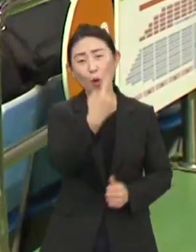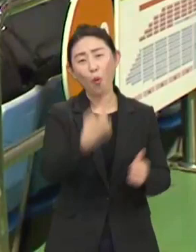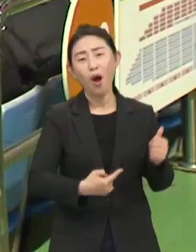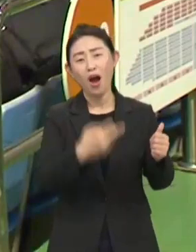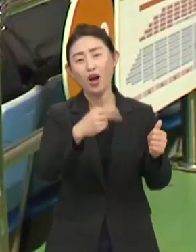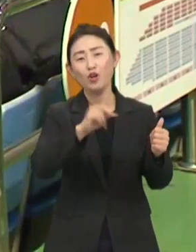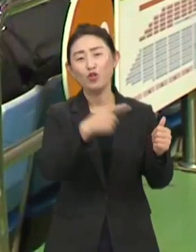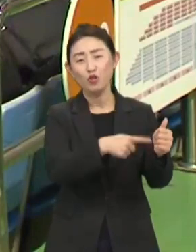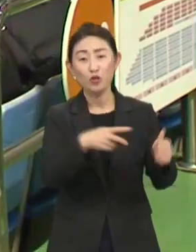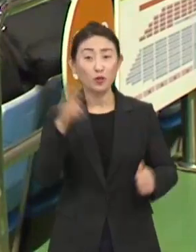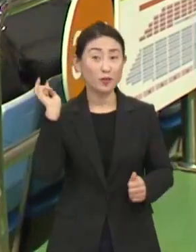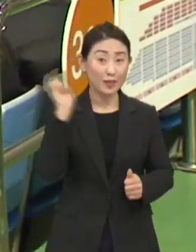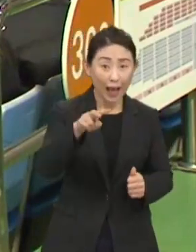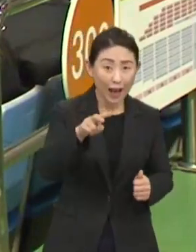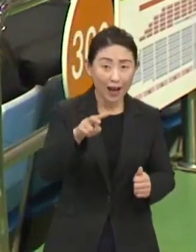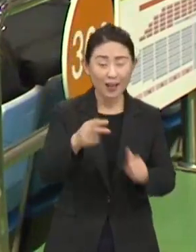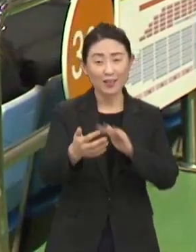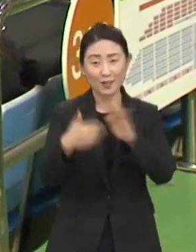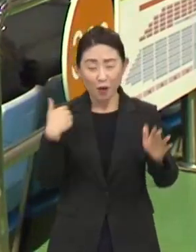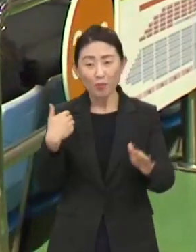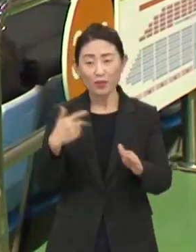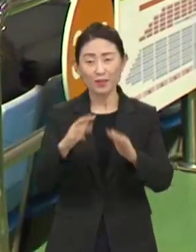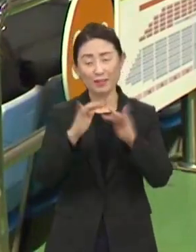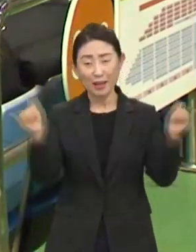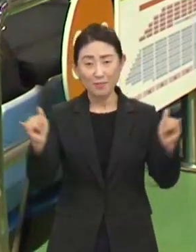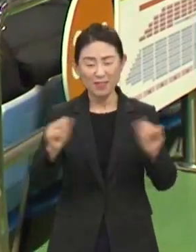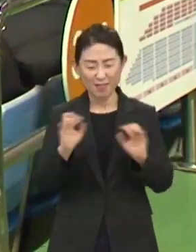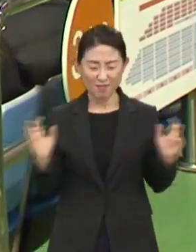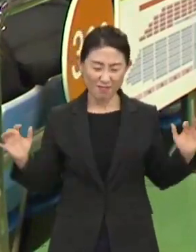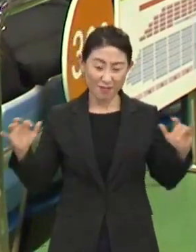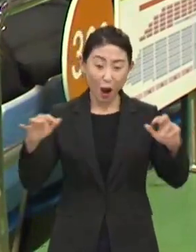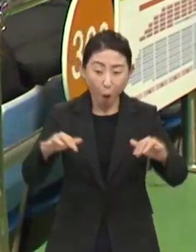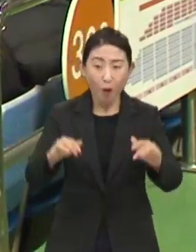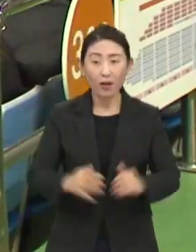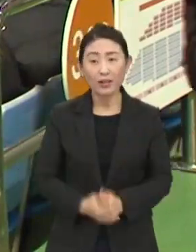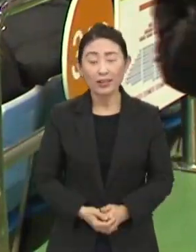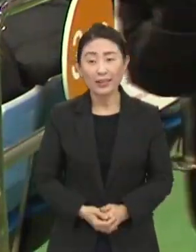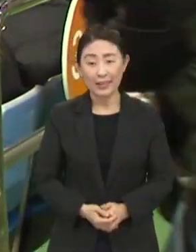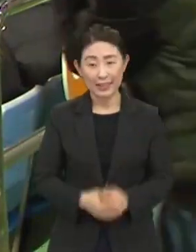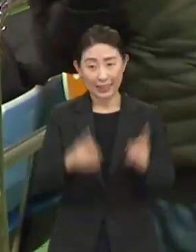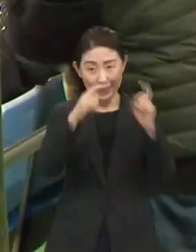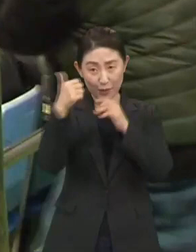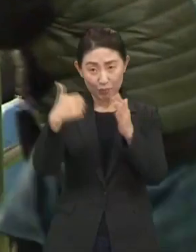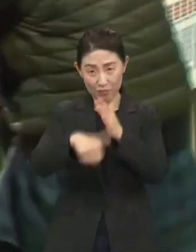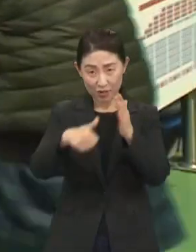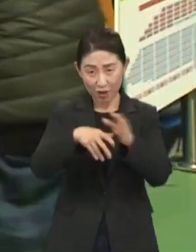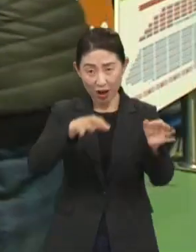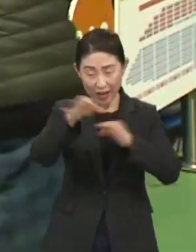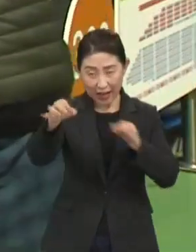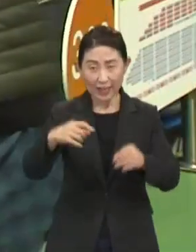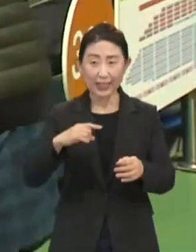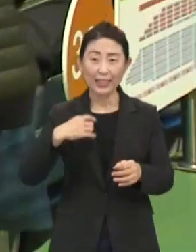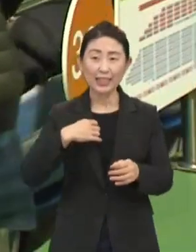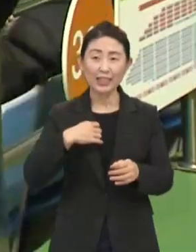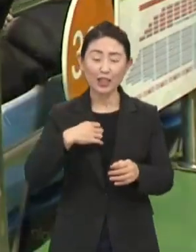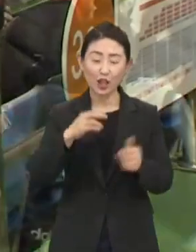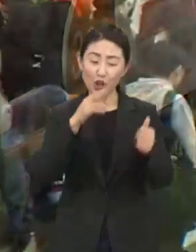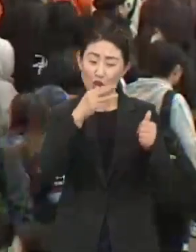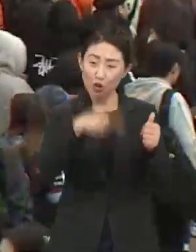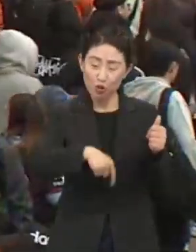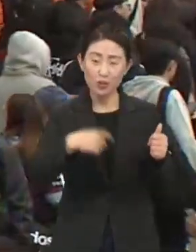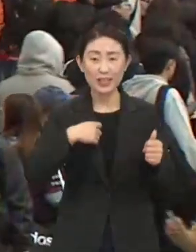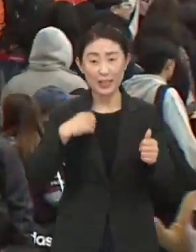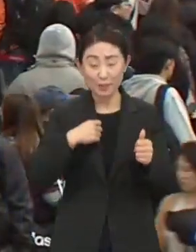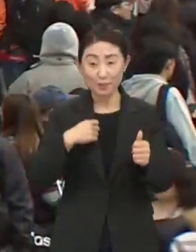선발 등판 소식에 경기 시작 전부터 팬들의 관심이 모였는데요. 기념품 가게에는 류현진의 이름이 새겨진 유니폼을